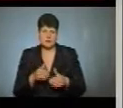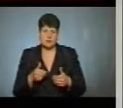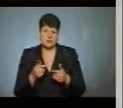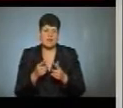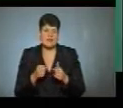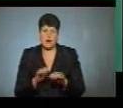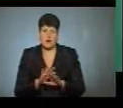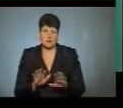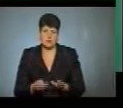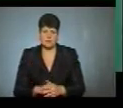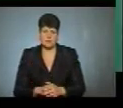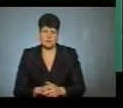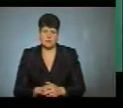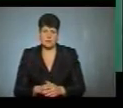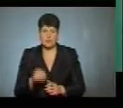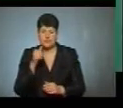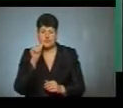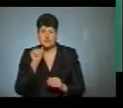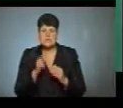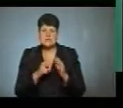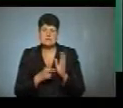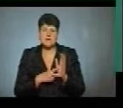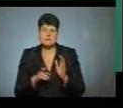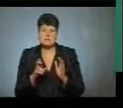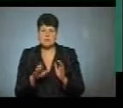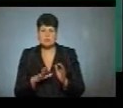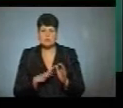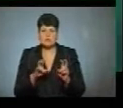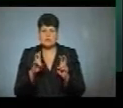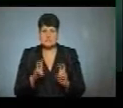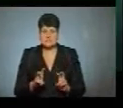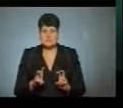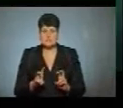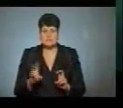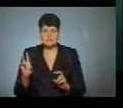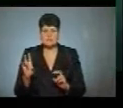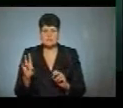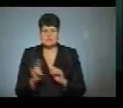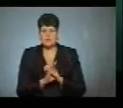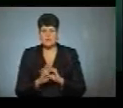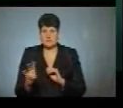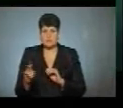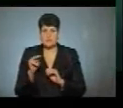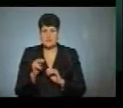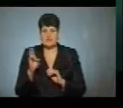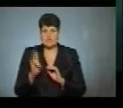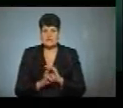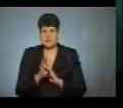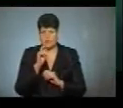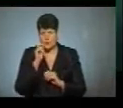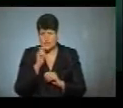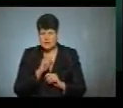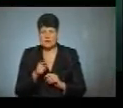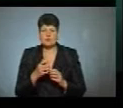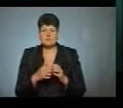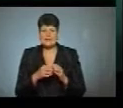організовувати. Вчора, 17 березня, відбулося засідання Священного Синоду Православної Церкви України, в якому